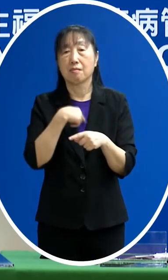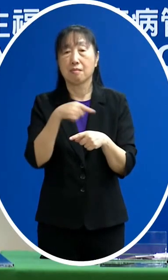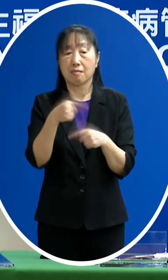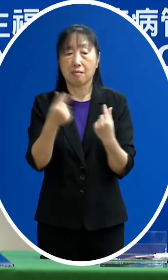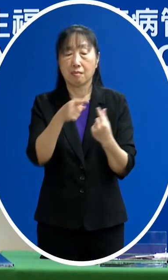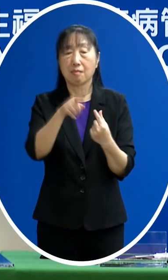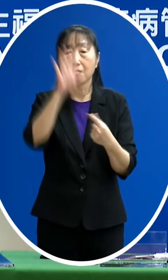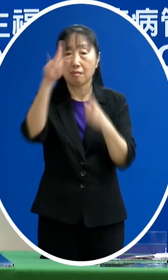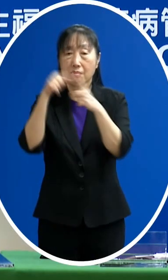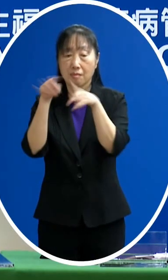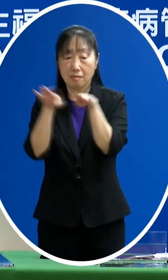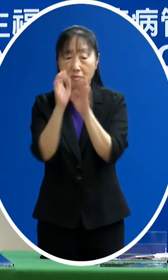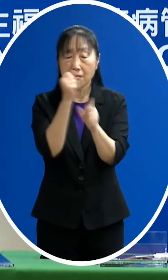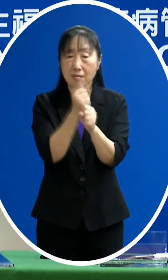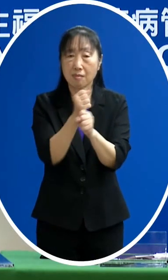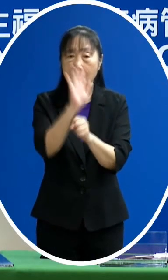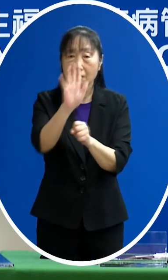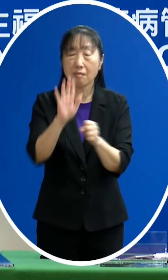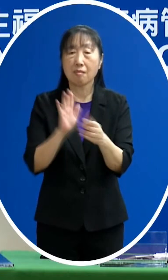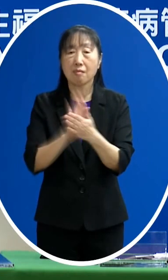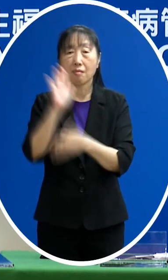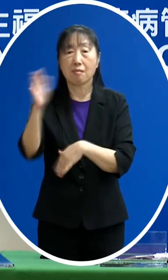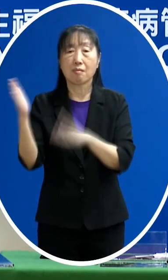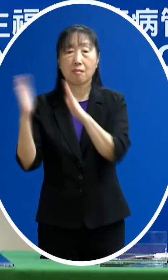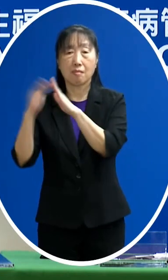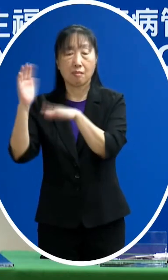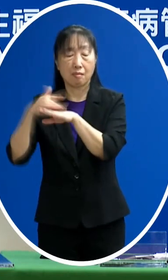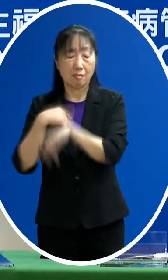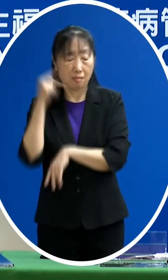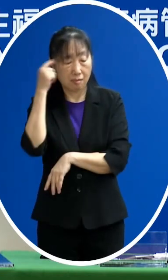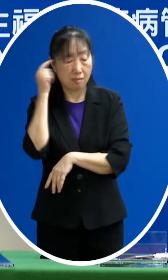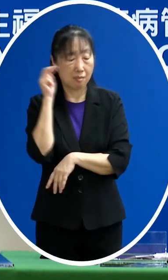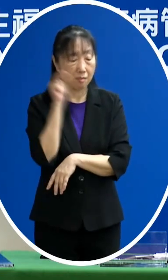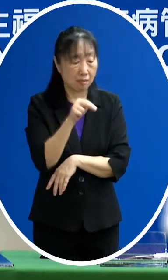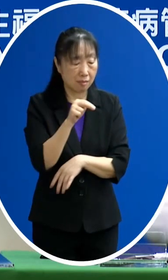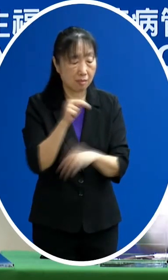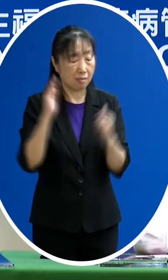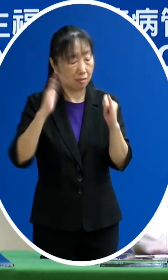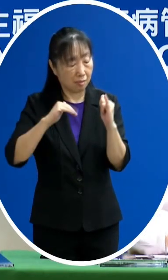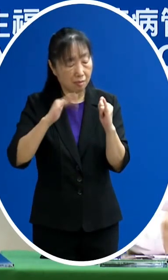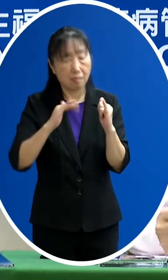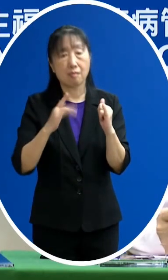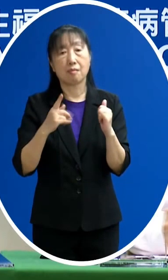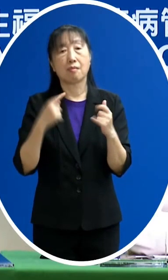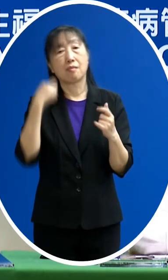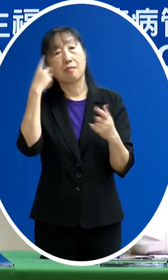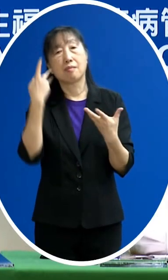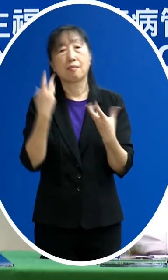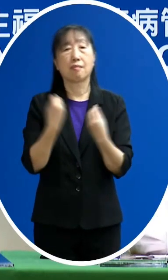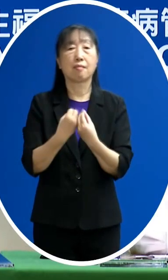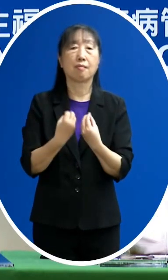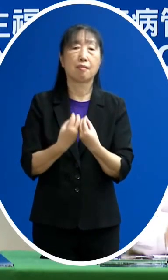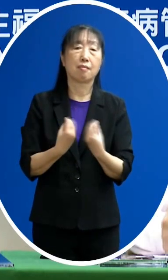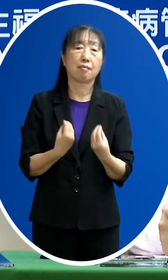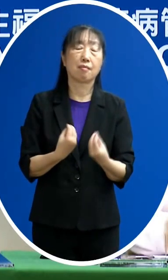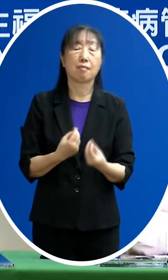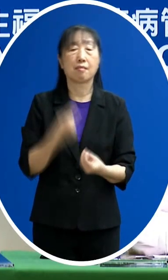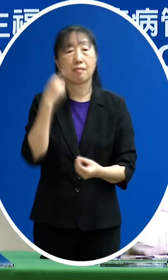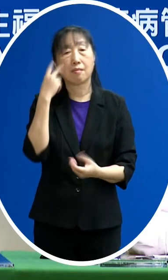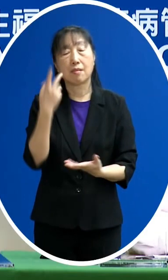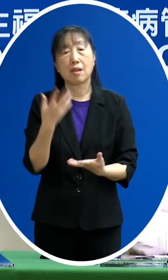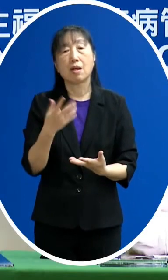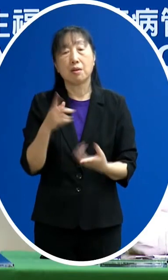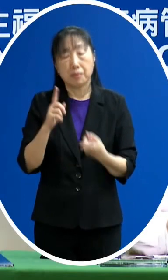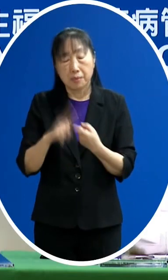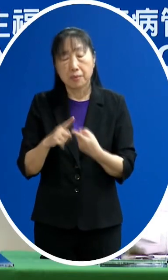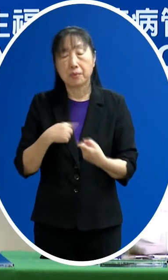后，那对于家属有时候要瞻仰这遗容，那有一些的遗憾，那当然我们也感到很不